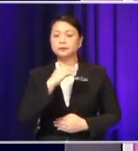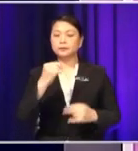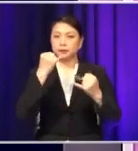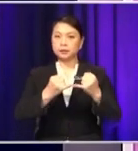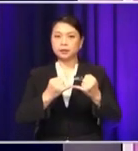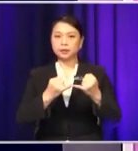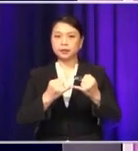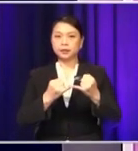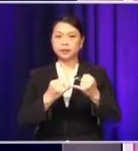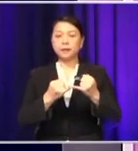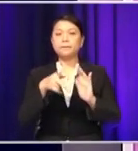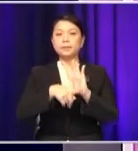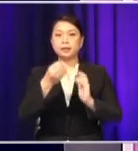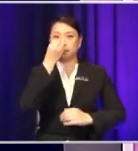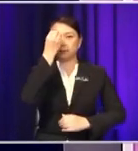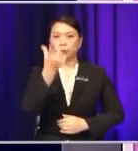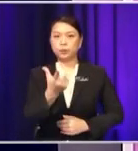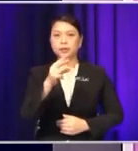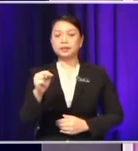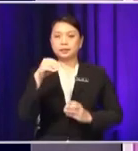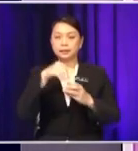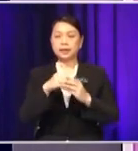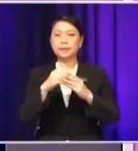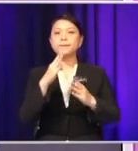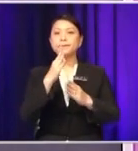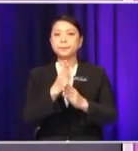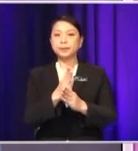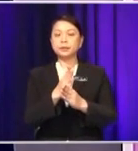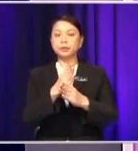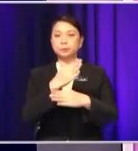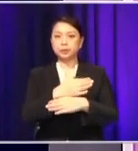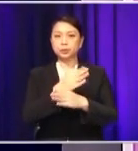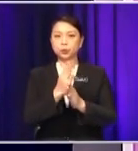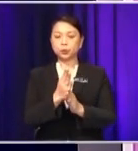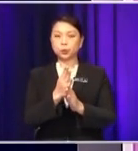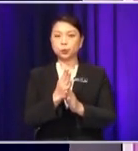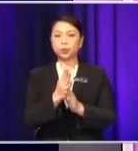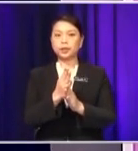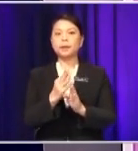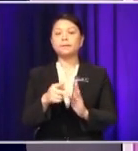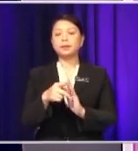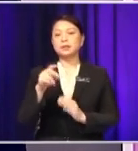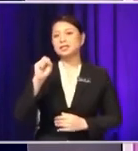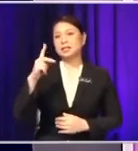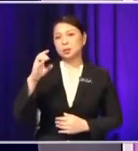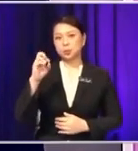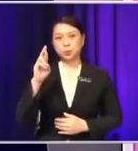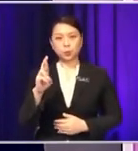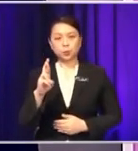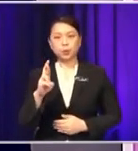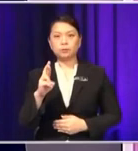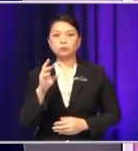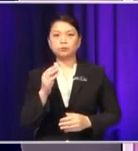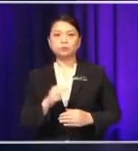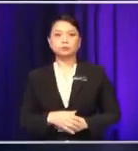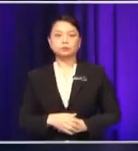ialah pelaporan dalam bentuk tahap penguasaan, di mana kita tidak lagi menggunakan skor 100, E dan